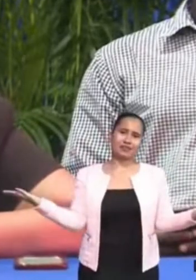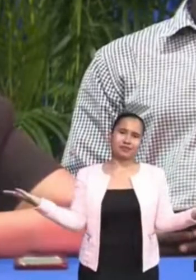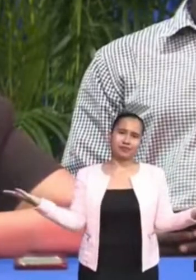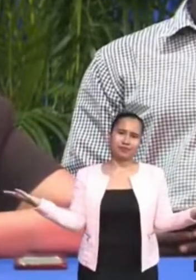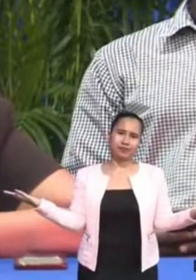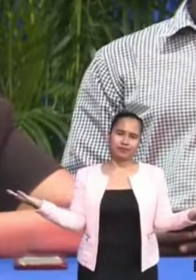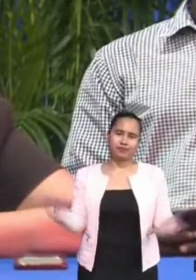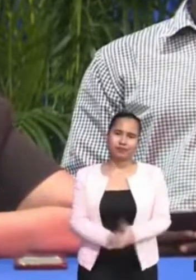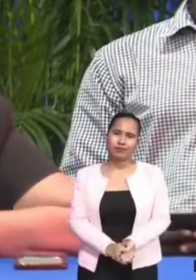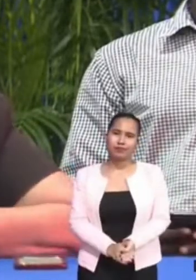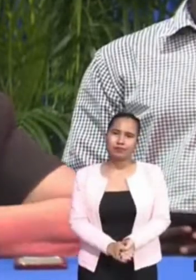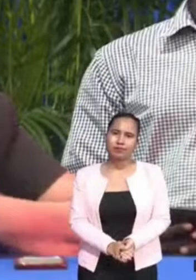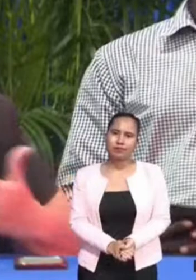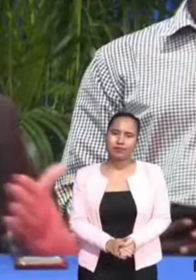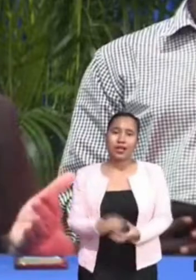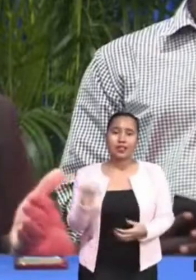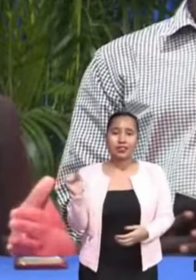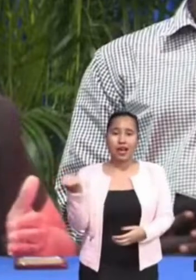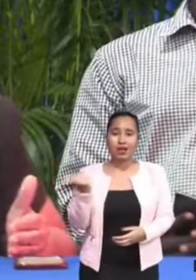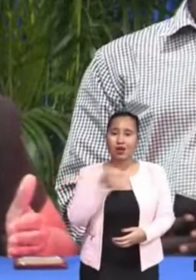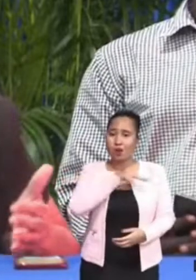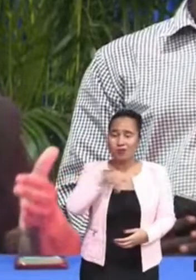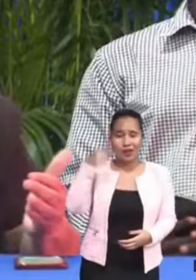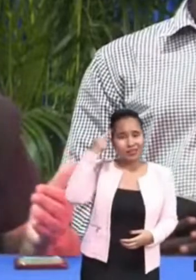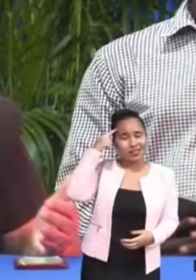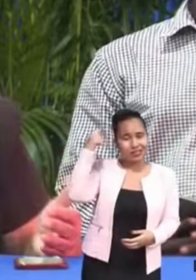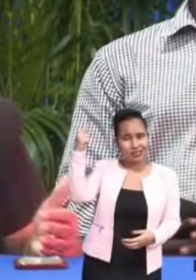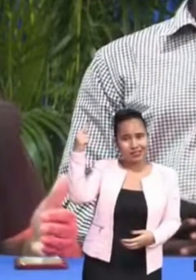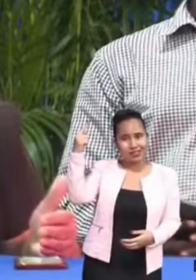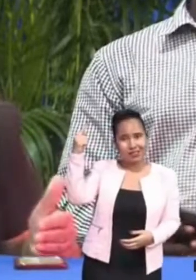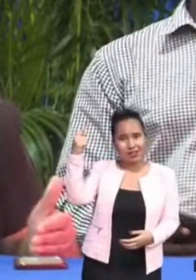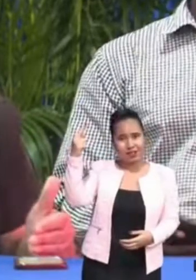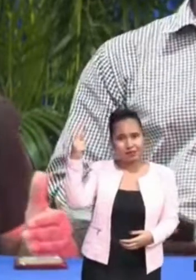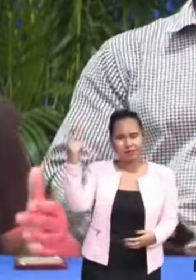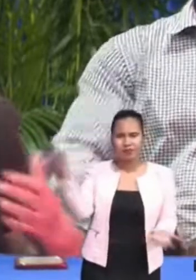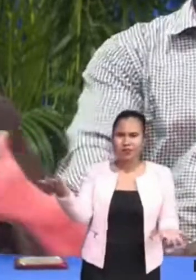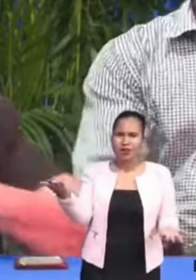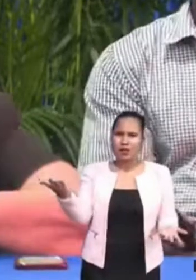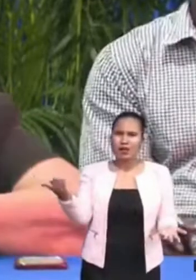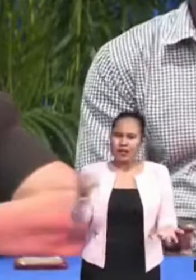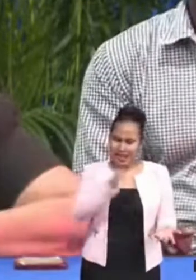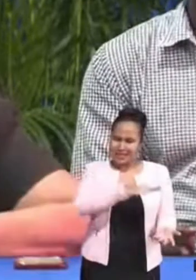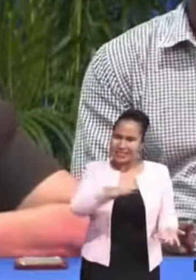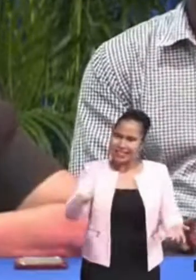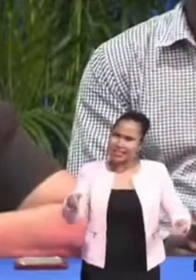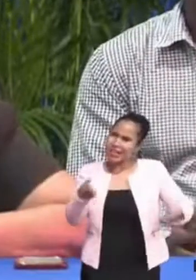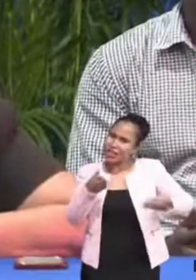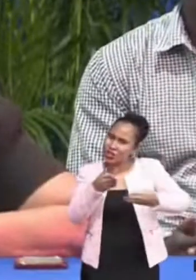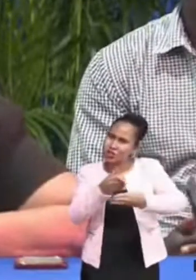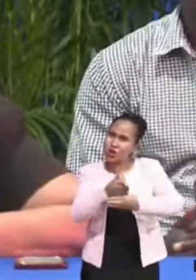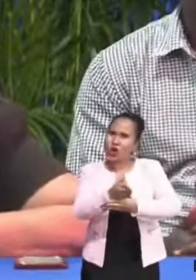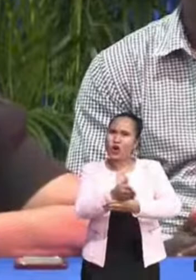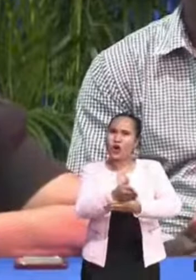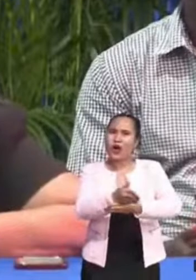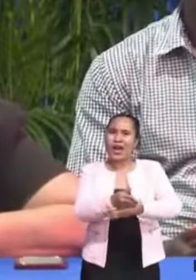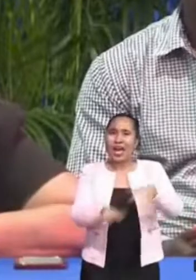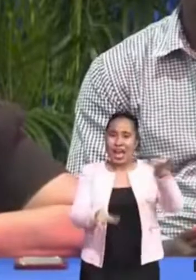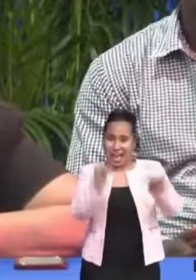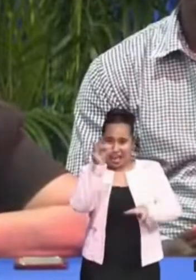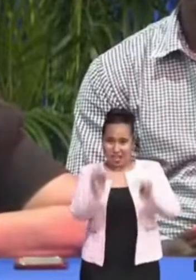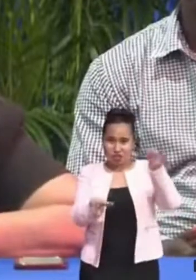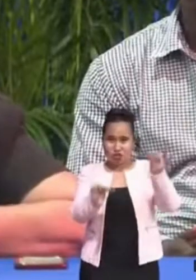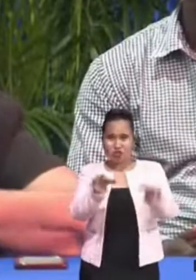doelgroep toe. Vandaar dat we komen met het idee van laat ze doorstromen en laat dat toetsmoment op een